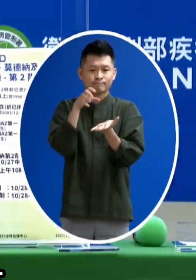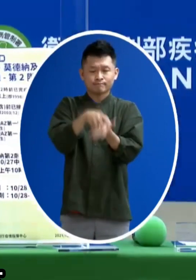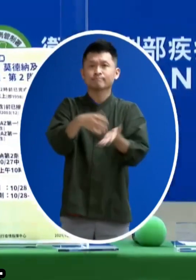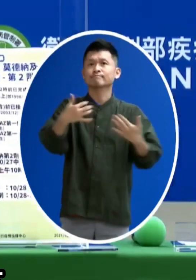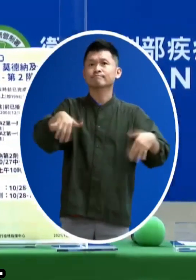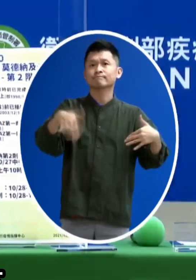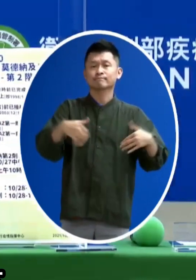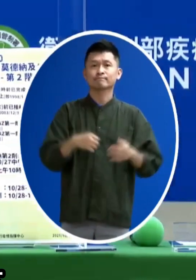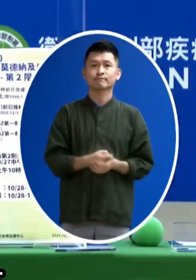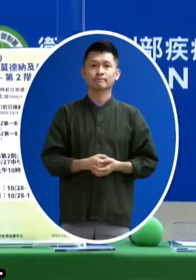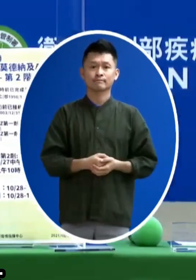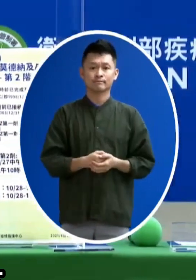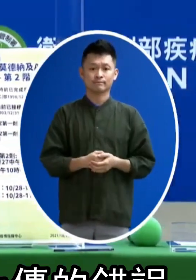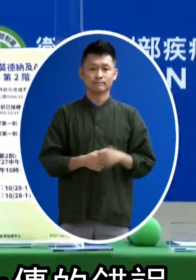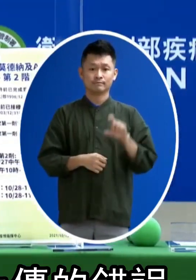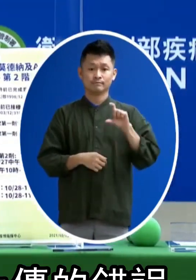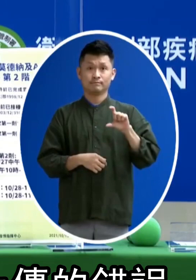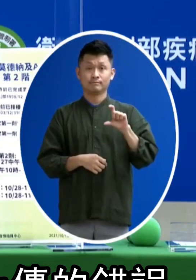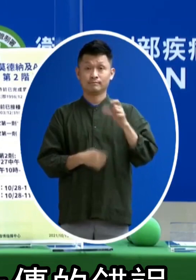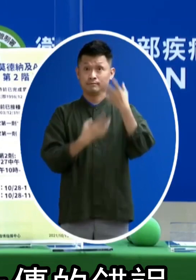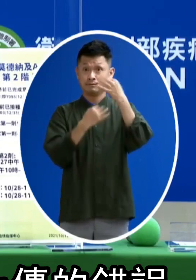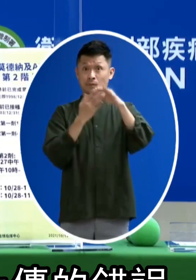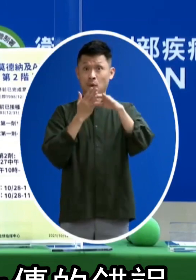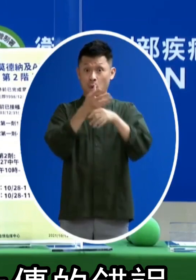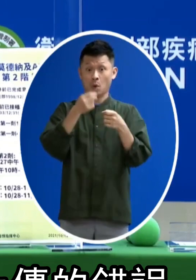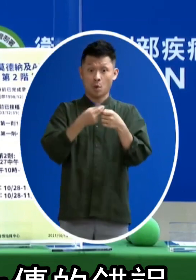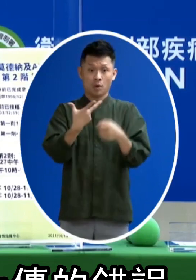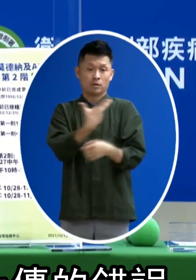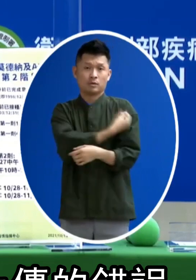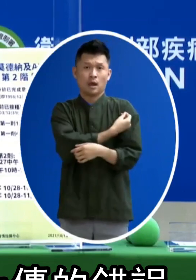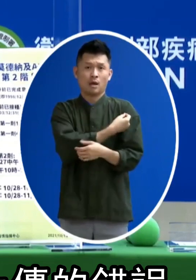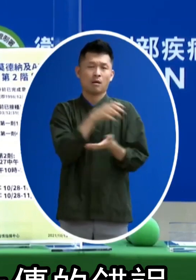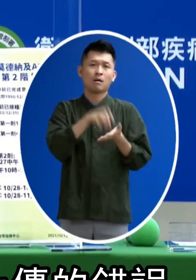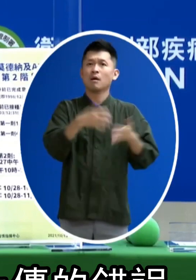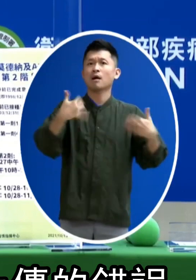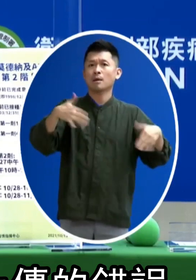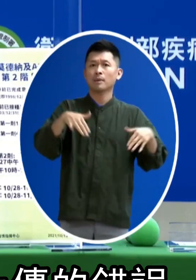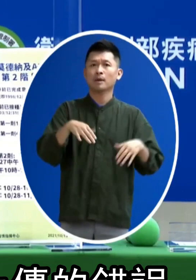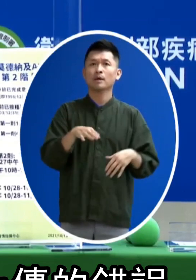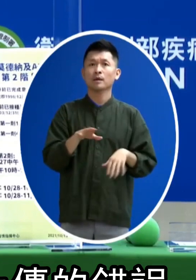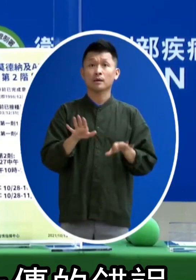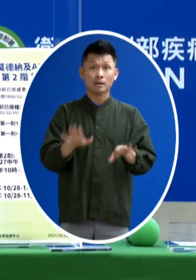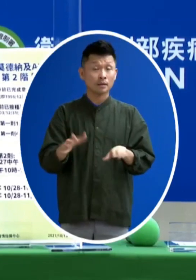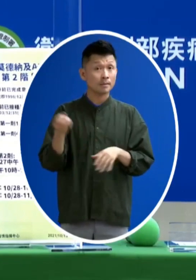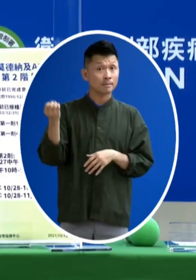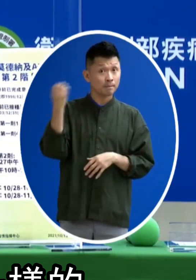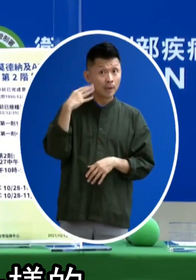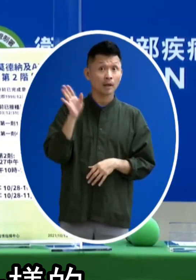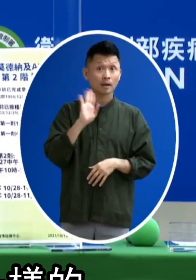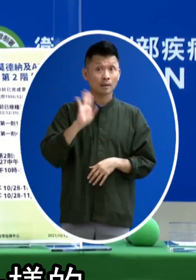是打了预期的疫苗，到目前得到的讯息是批号上传的错误